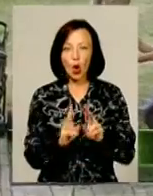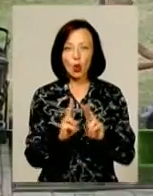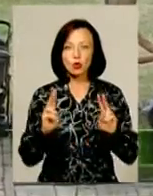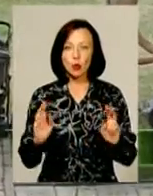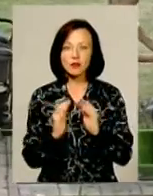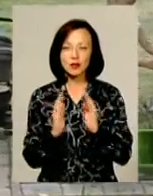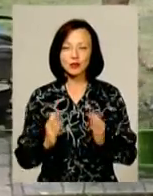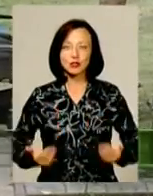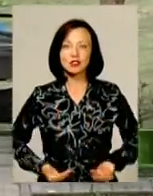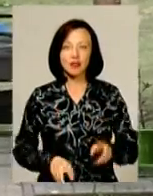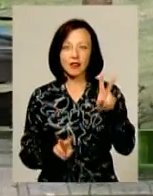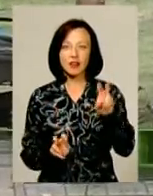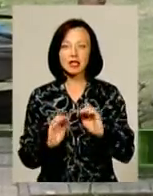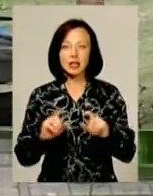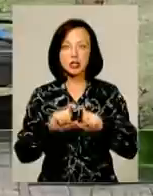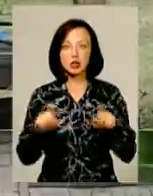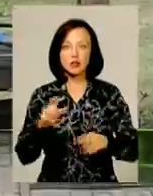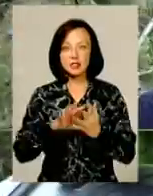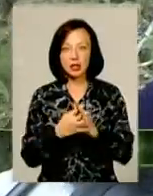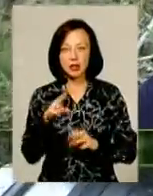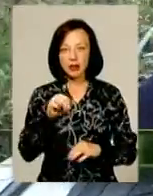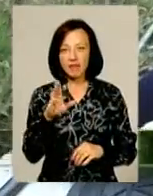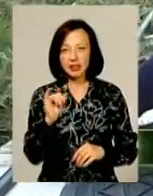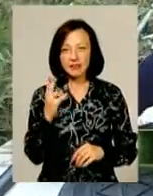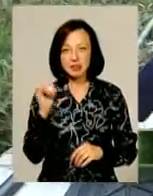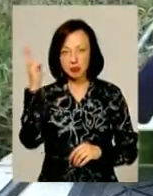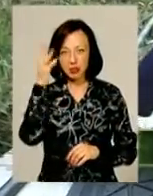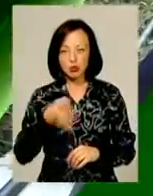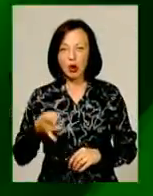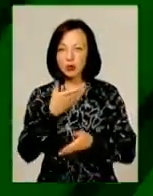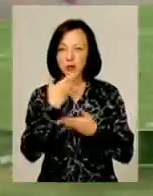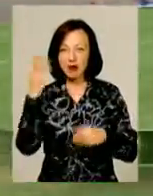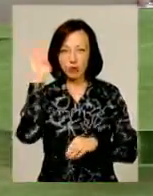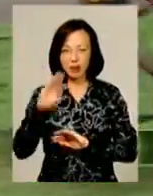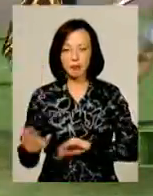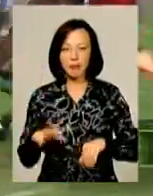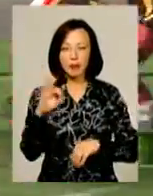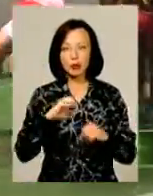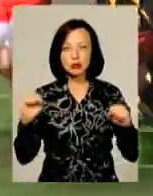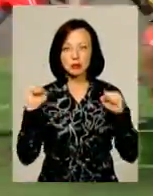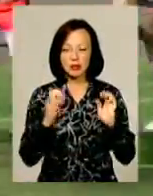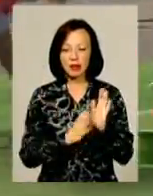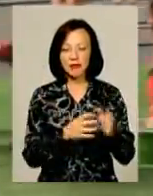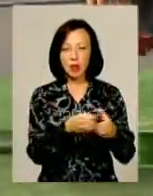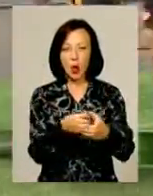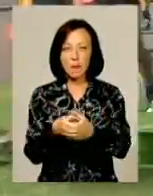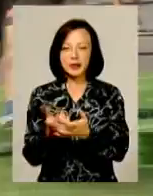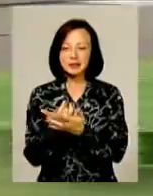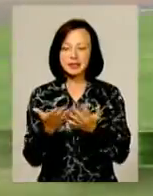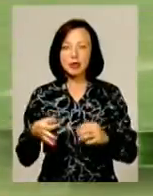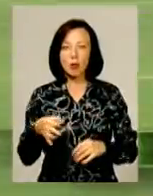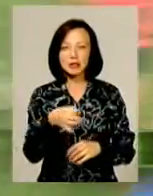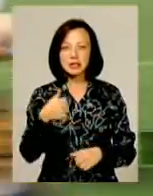живе? Дитячий садочок у селі Давидківці Хмельницького району немає води. Про спорт. 9 команд з різних